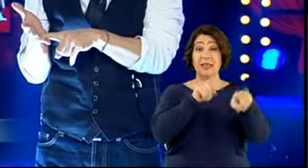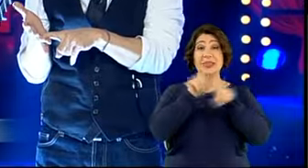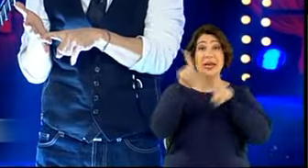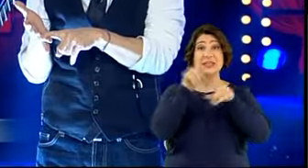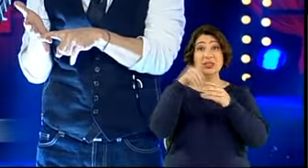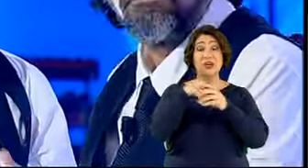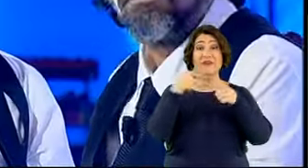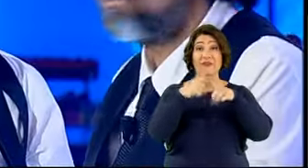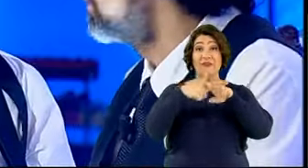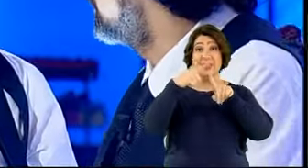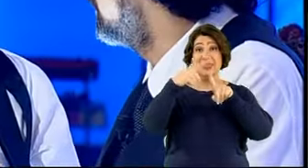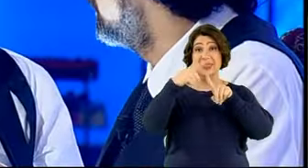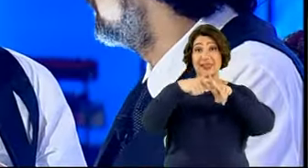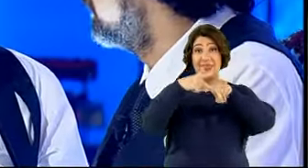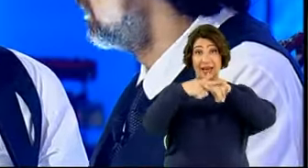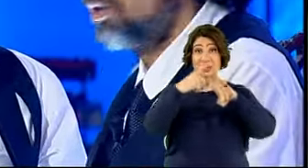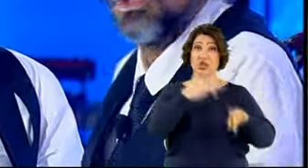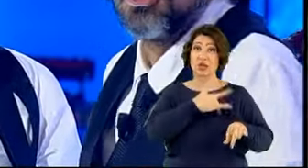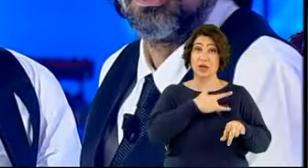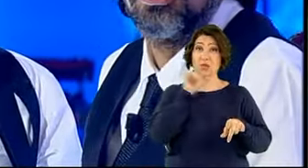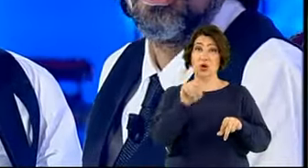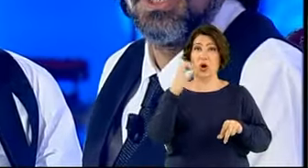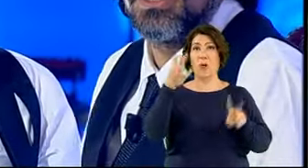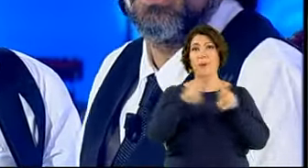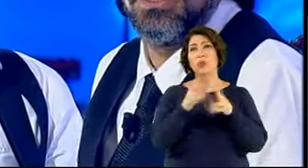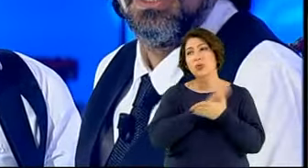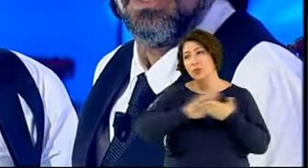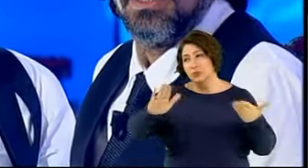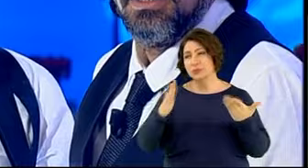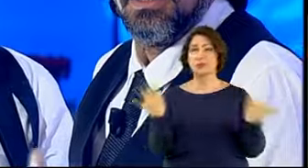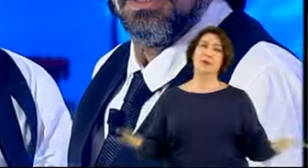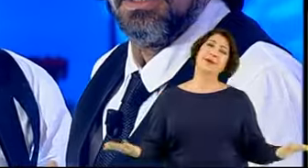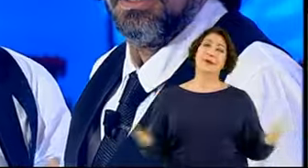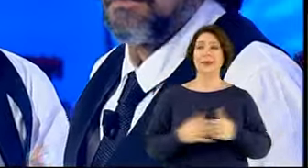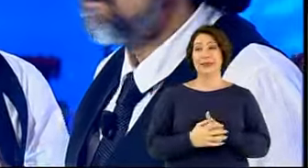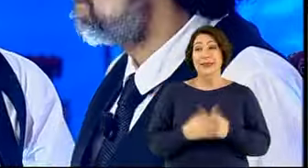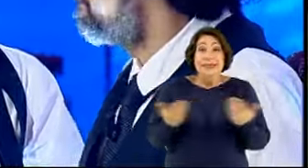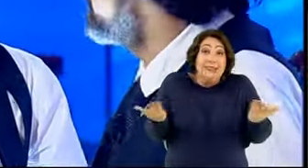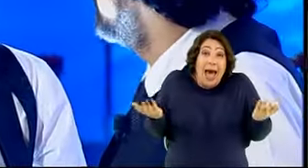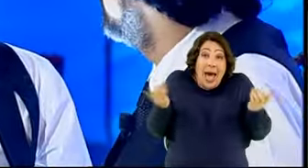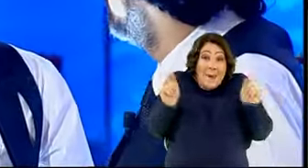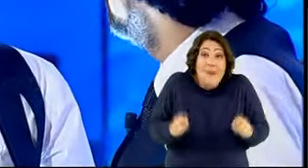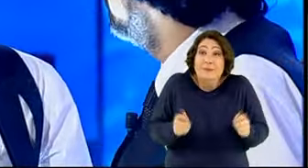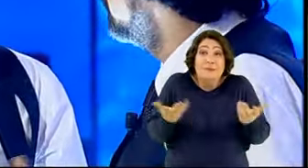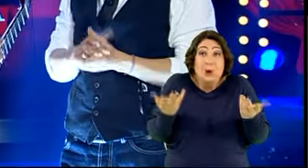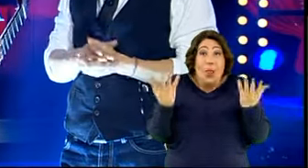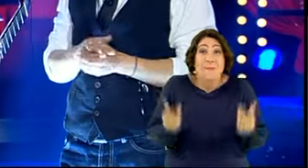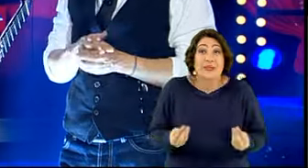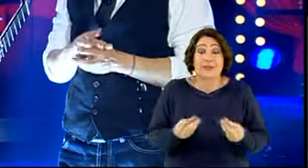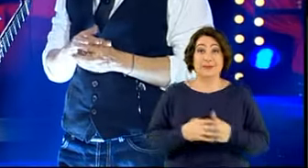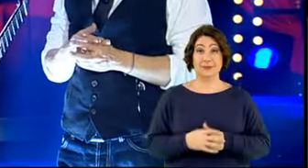olarak fettahcan.com. Lan o da çok düz. Evet. Biraz bir ne yapsaydım mesela, ne ha? Olabilirdi